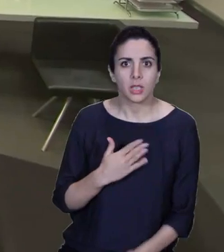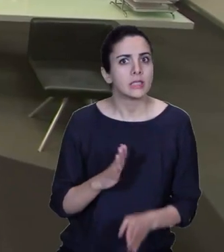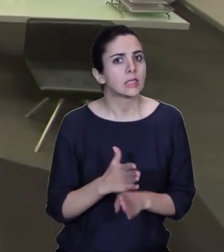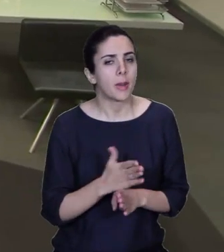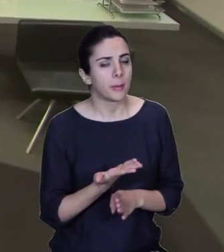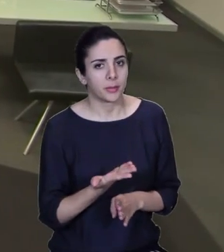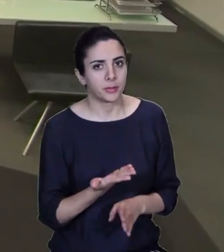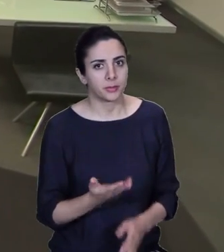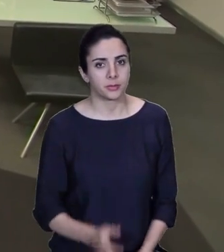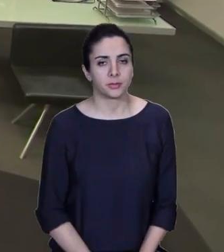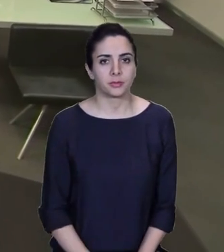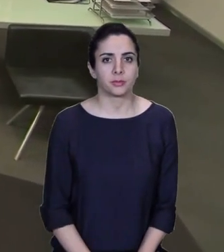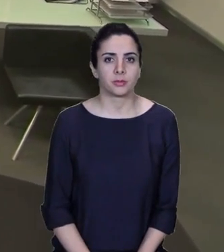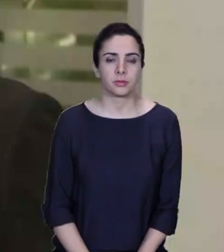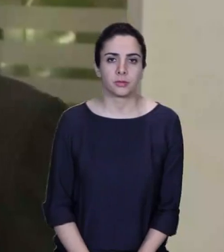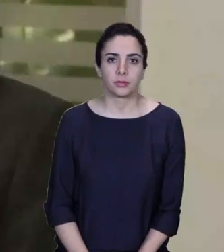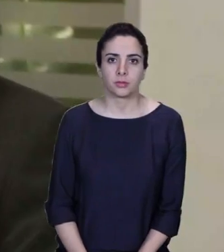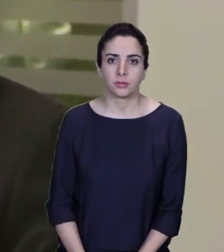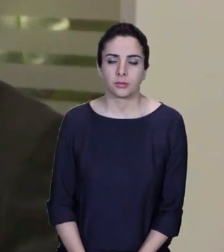Neden? Oturdu Nihat.